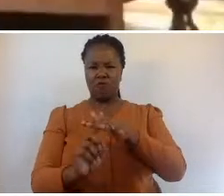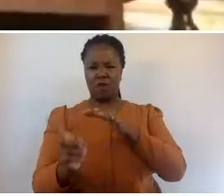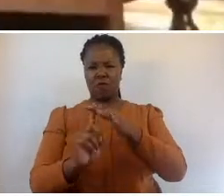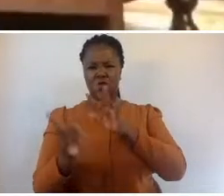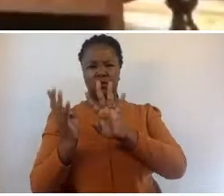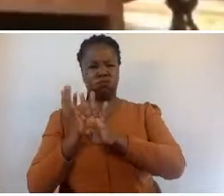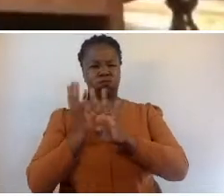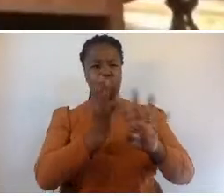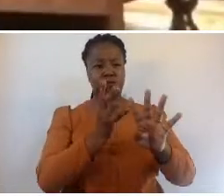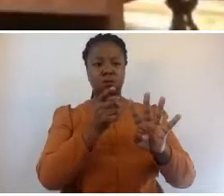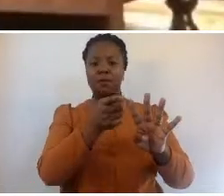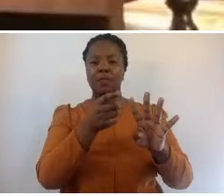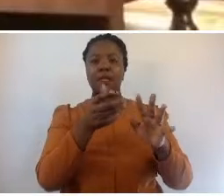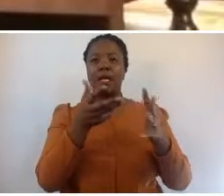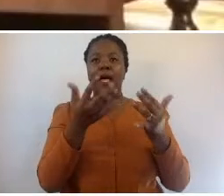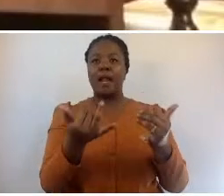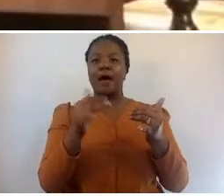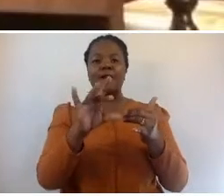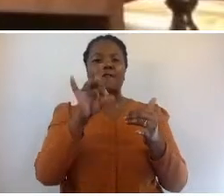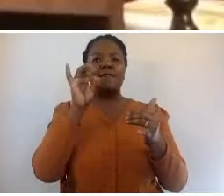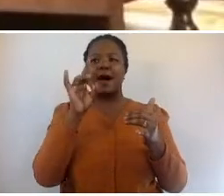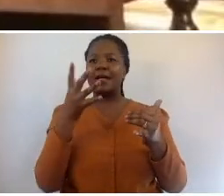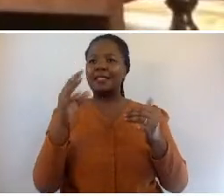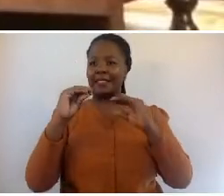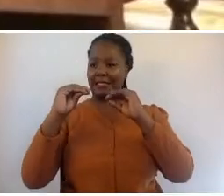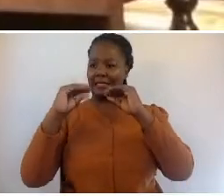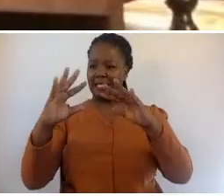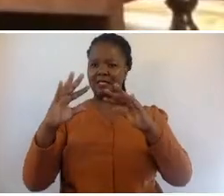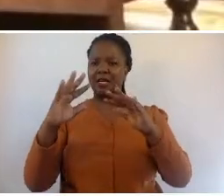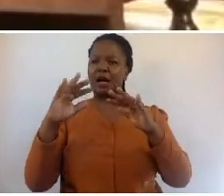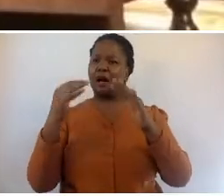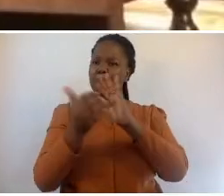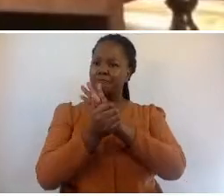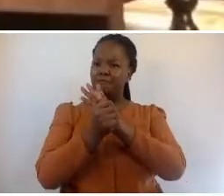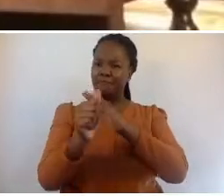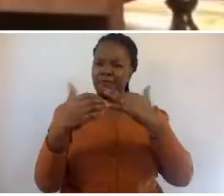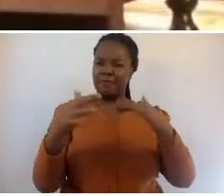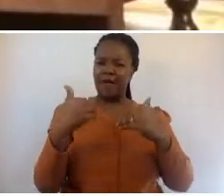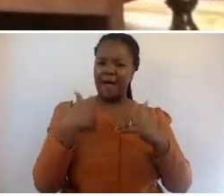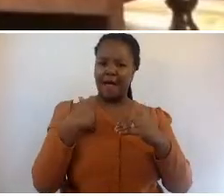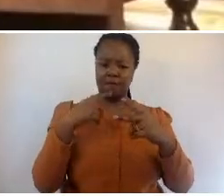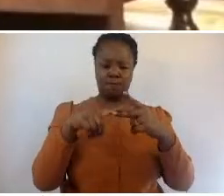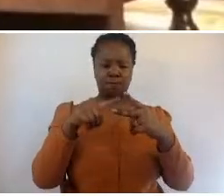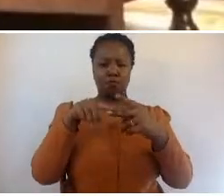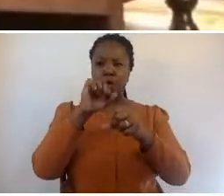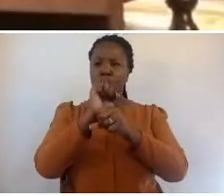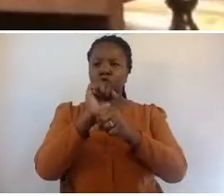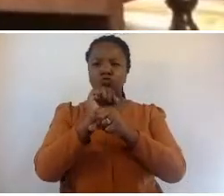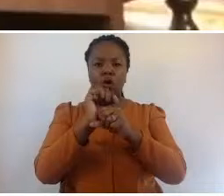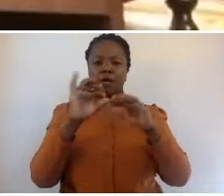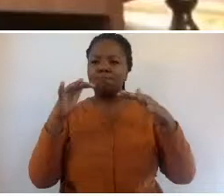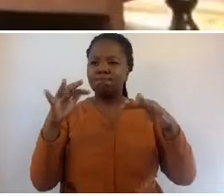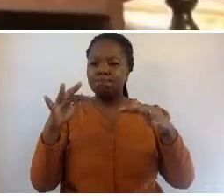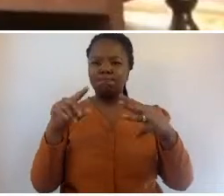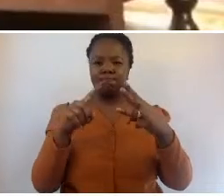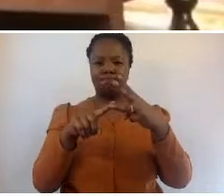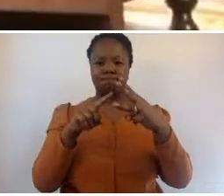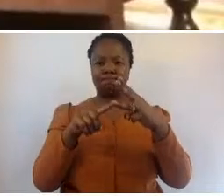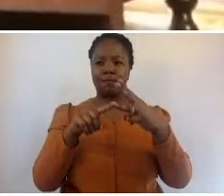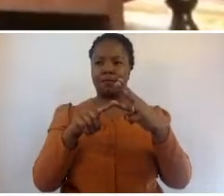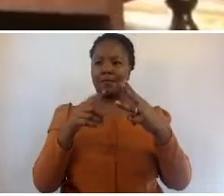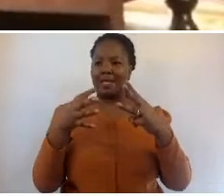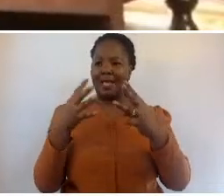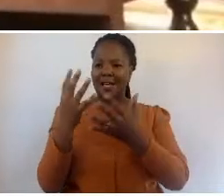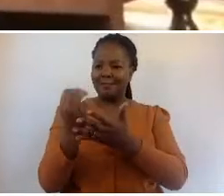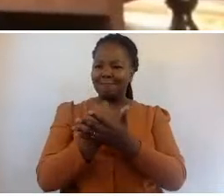on trouve des ratios très élevés entre nombre d'enseignants, nombre d'élèves, on voit qu'il y a insécurité de l'emploi, on